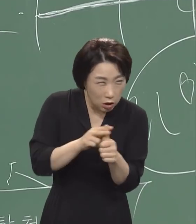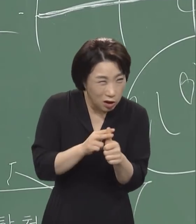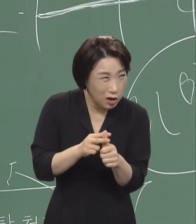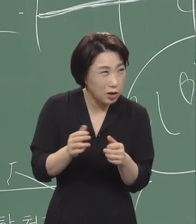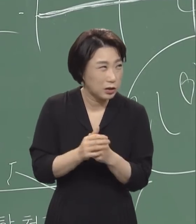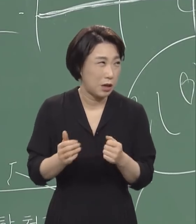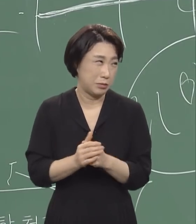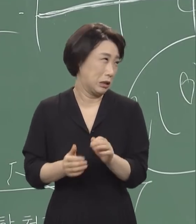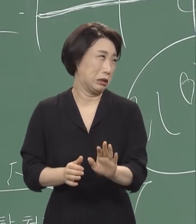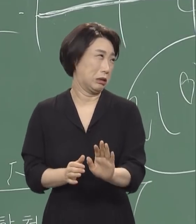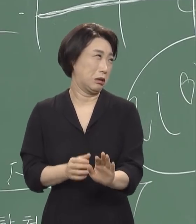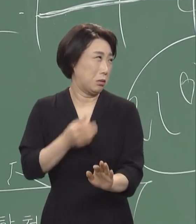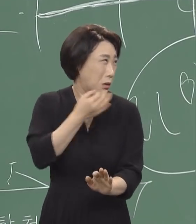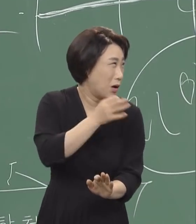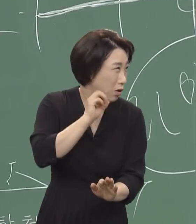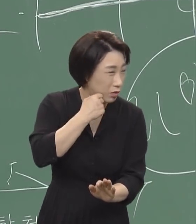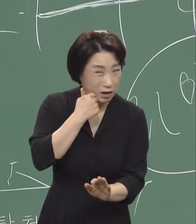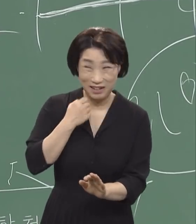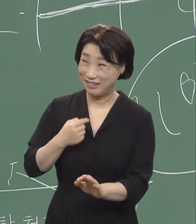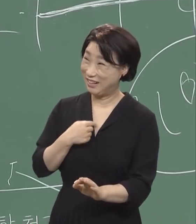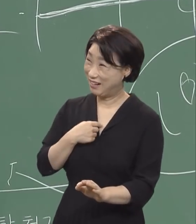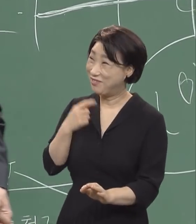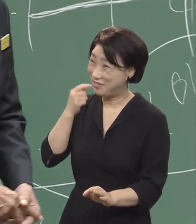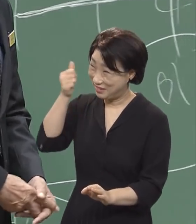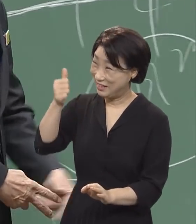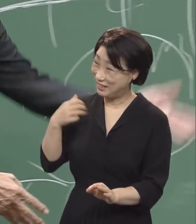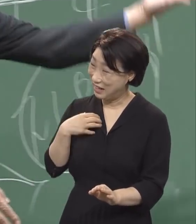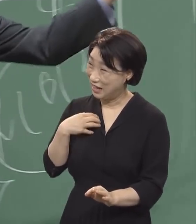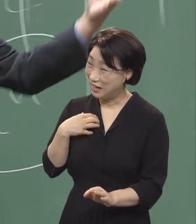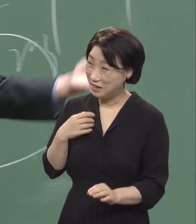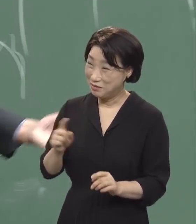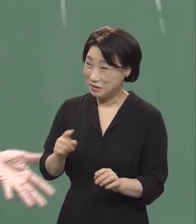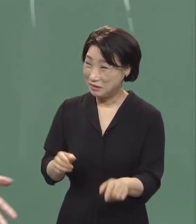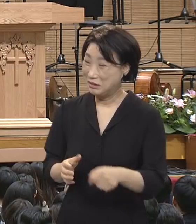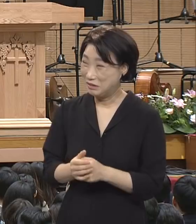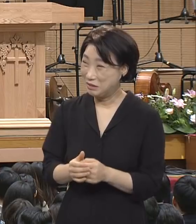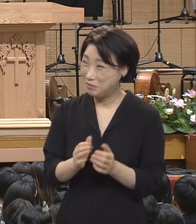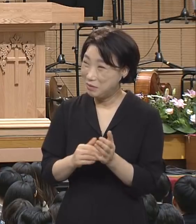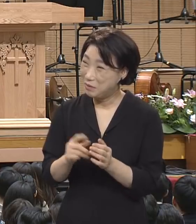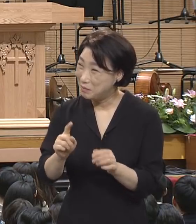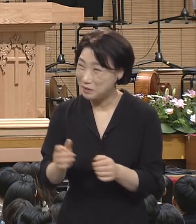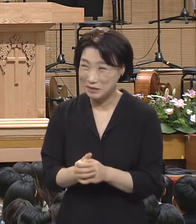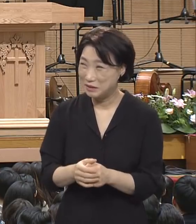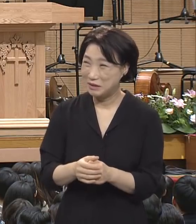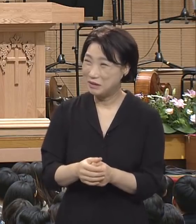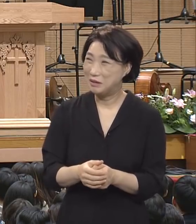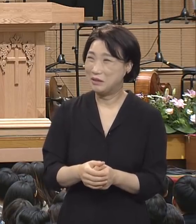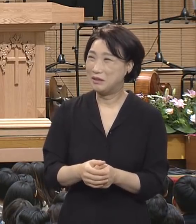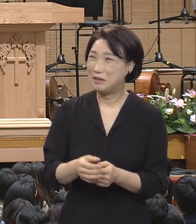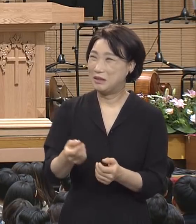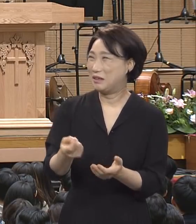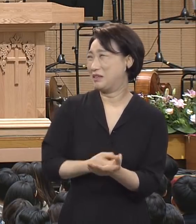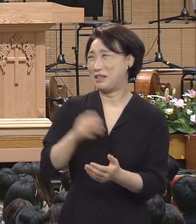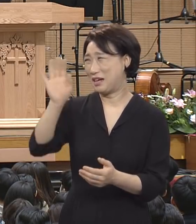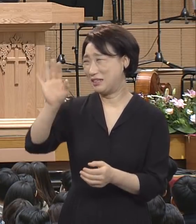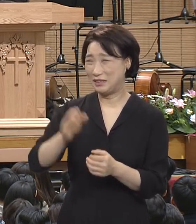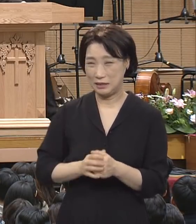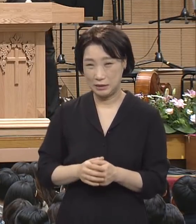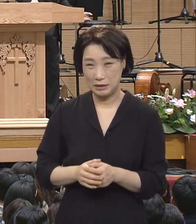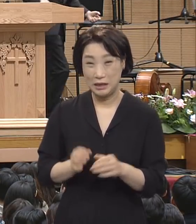산업 스파입니까 목사가 내게 무슨 그거 가서 비밀이 있겠어요 한번 가보십시오